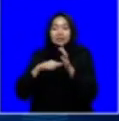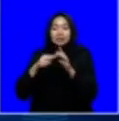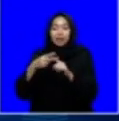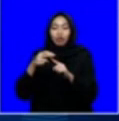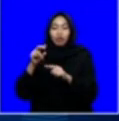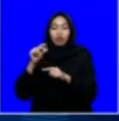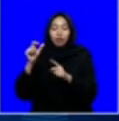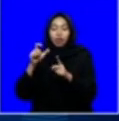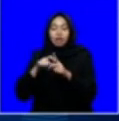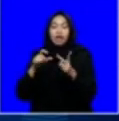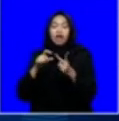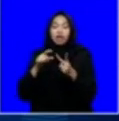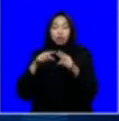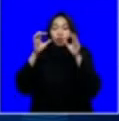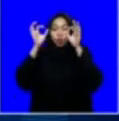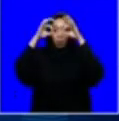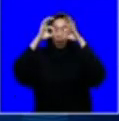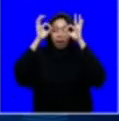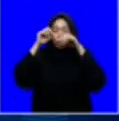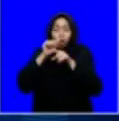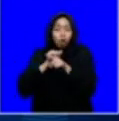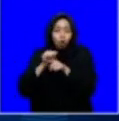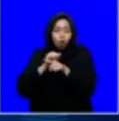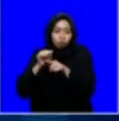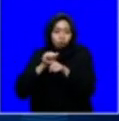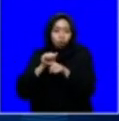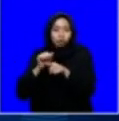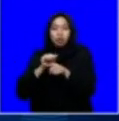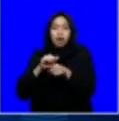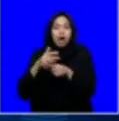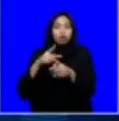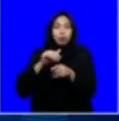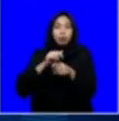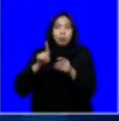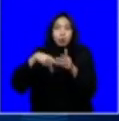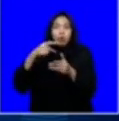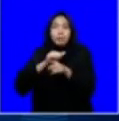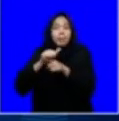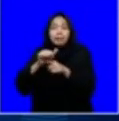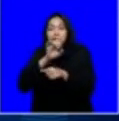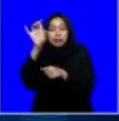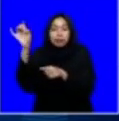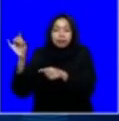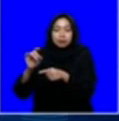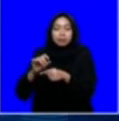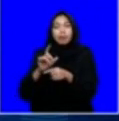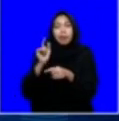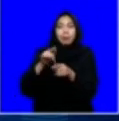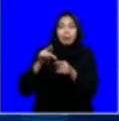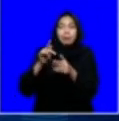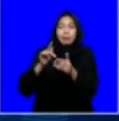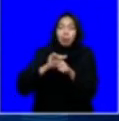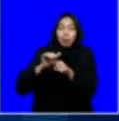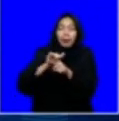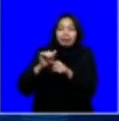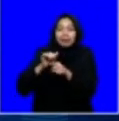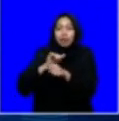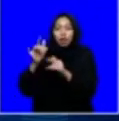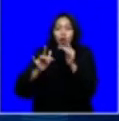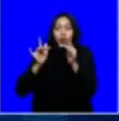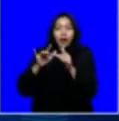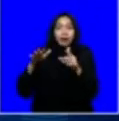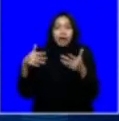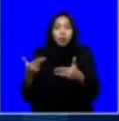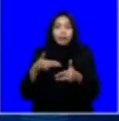misalnya, sertifikat yang ada. Ada berbagai macam program-program lain, ada yang online, ada yang offline, tapi ini juga bisa